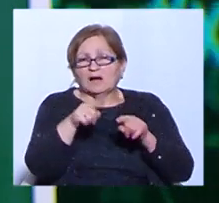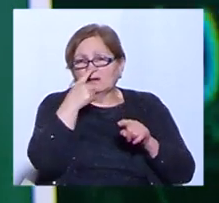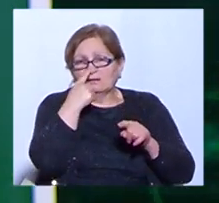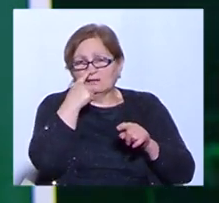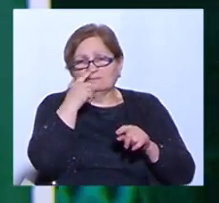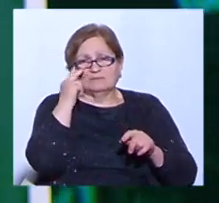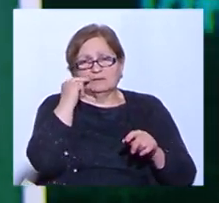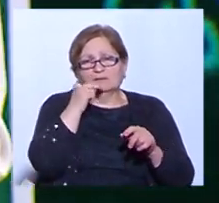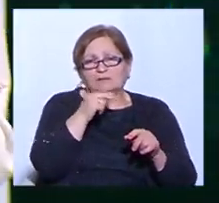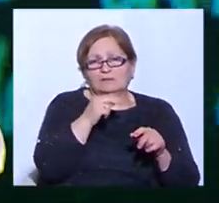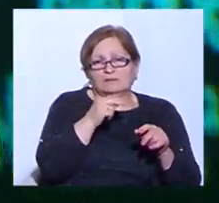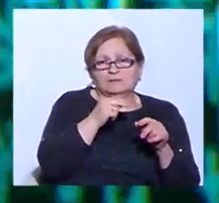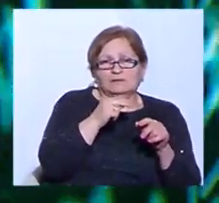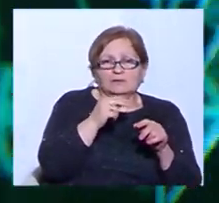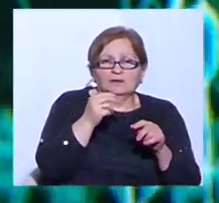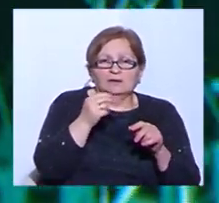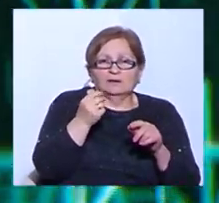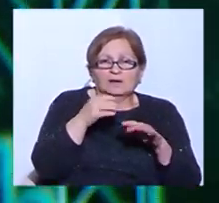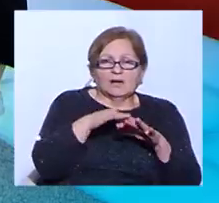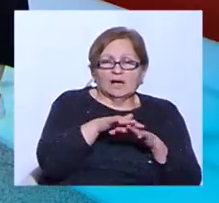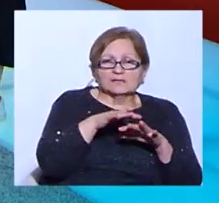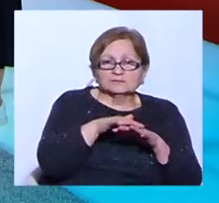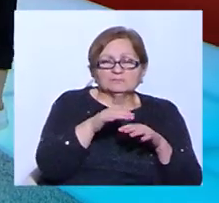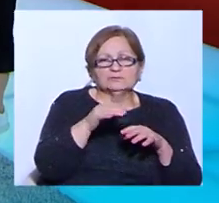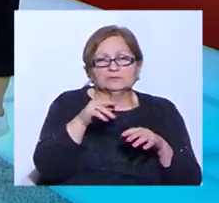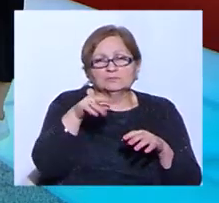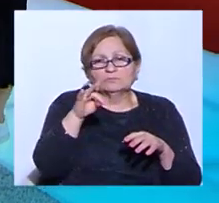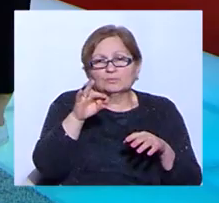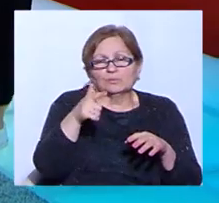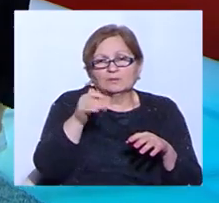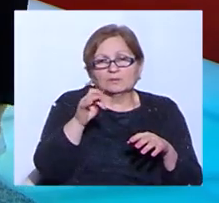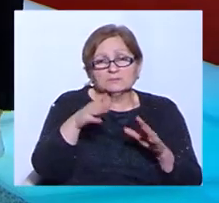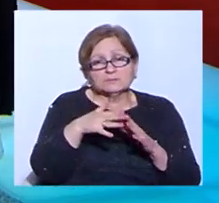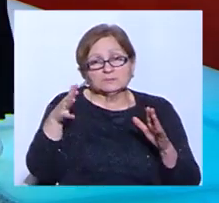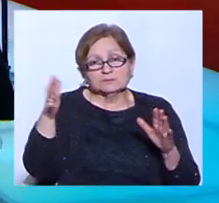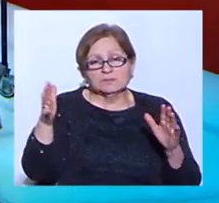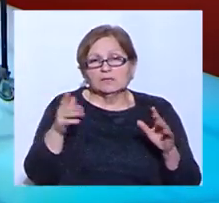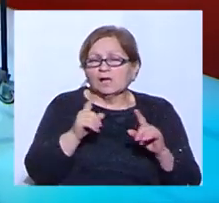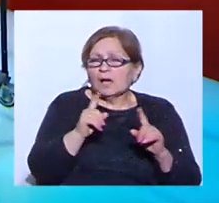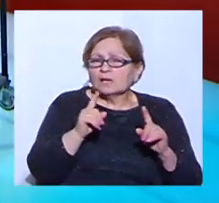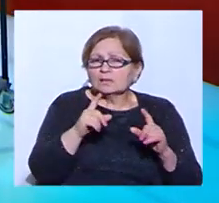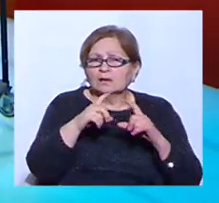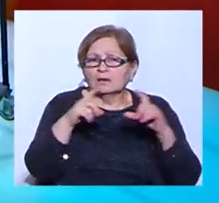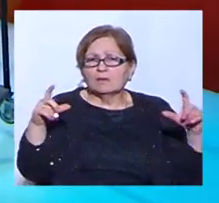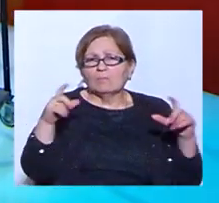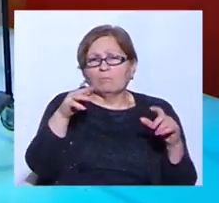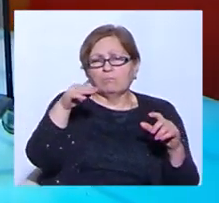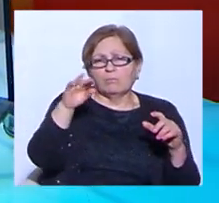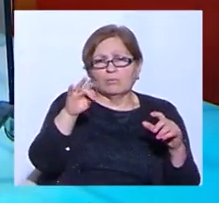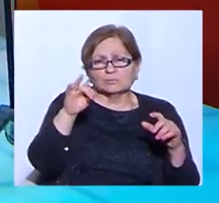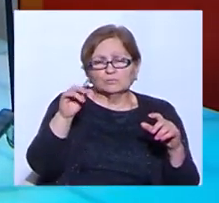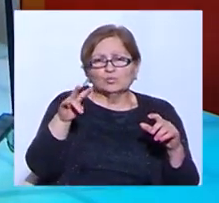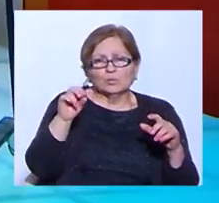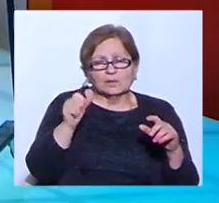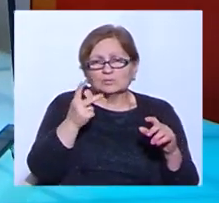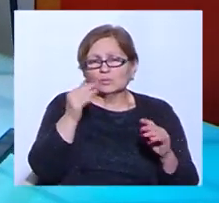მეტია ნაკლები, ეწოდება არითმეტიკული პროგრესია. ეხლა საინტერესოა, თუ არსებობს რამე ფორმულა, რომლითაც ჩვენ ახვწერთ არითმეტიკულ